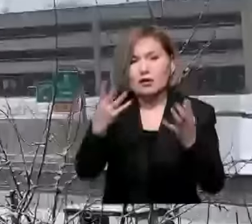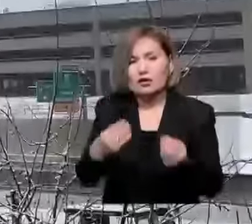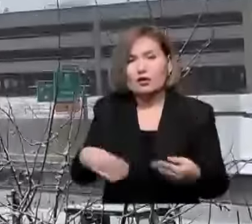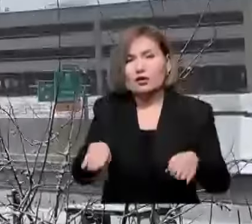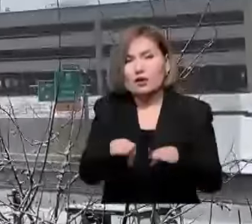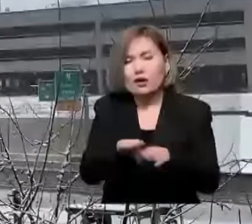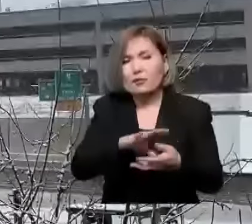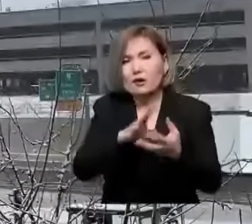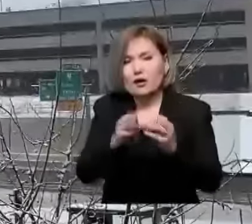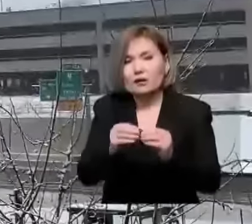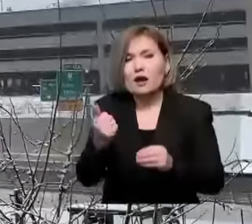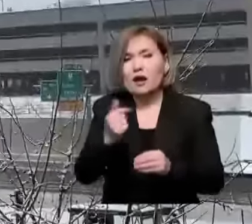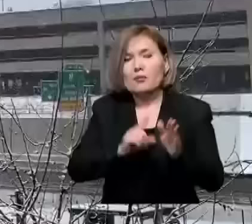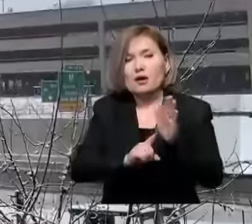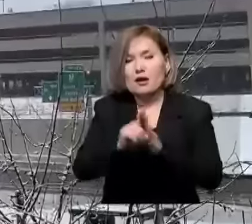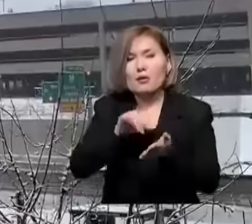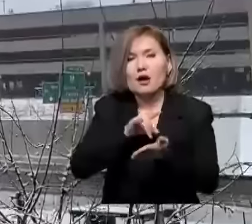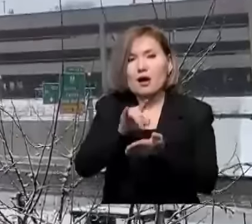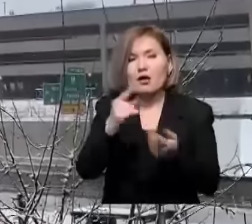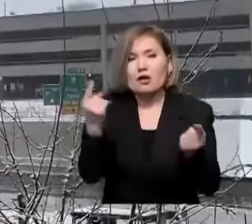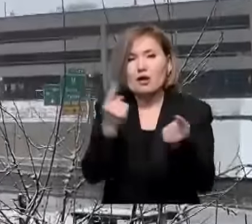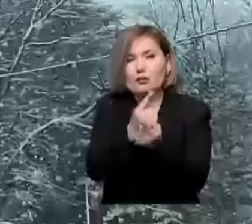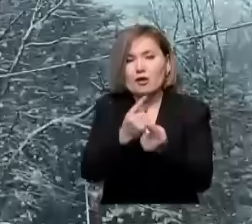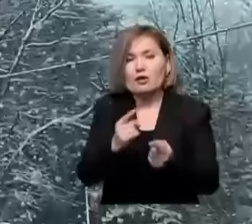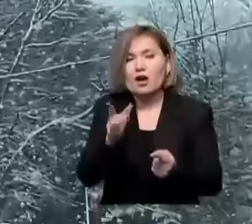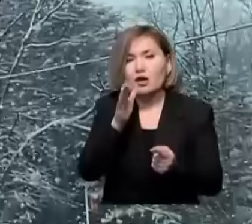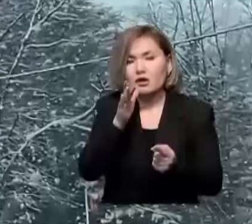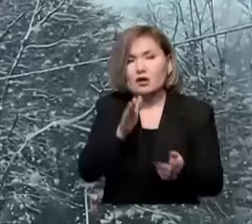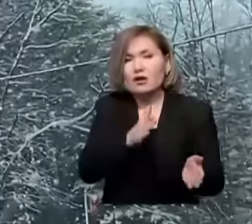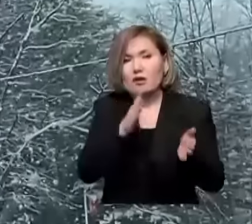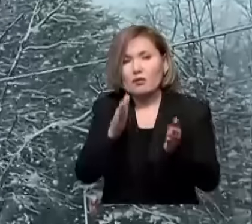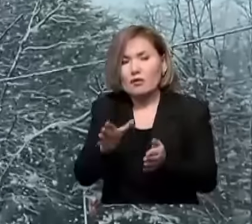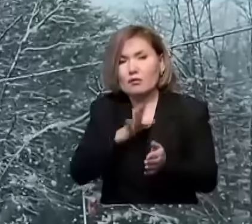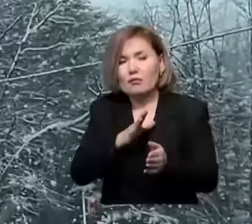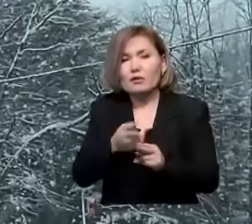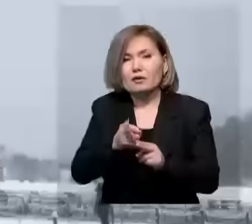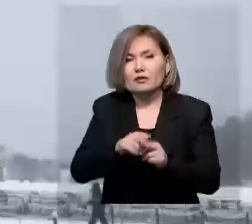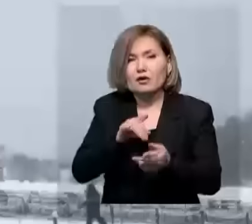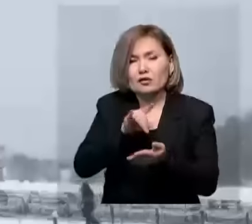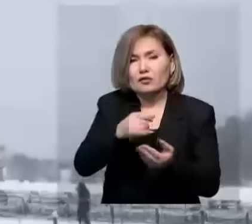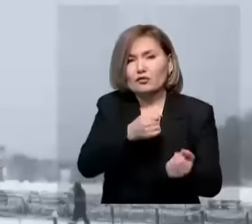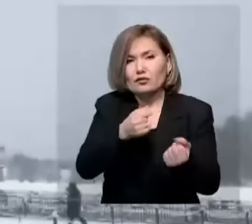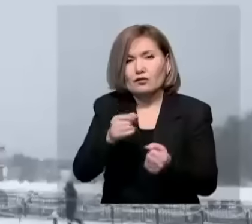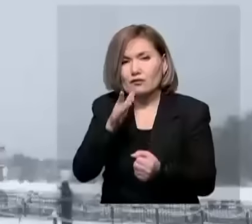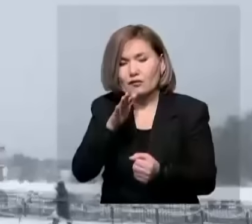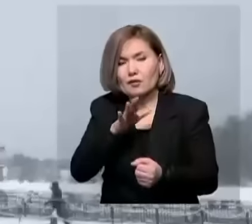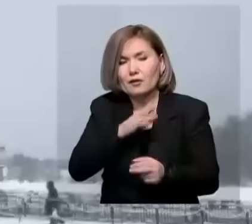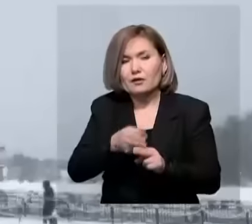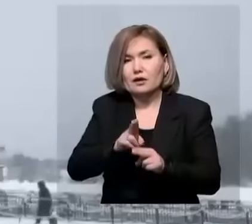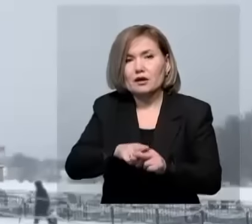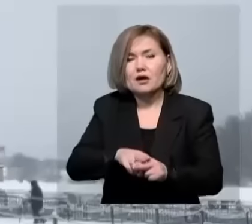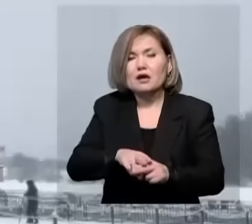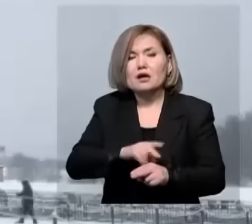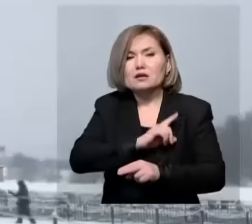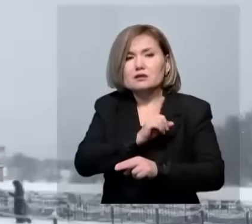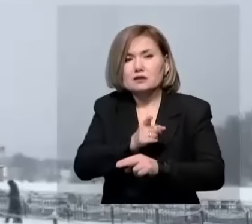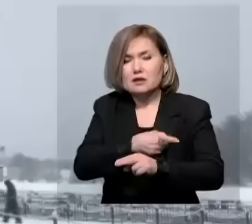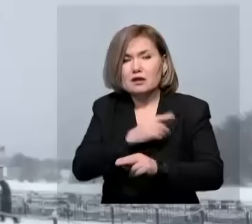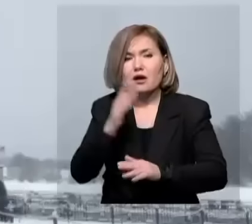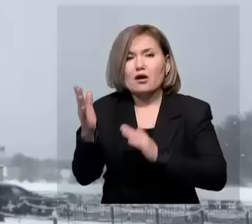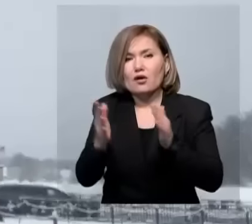жабылды. Аптаның басында әуе рейстері жаппай кешігіп, кейбірі тоқтатылды. Қалыпты тіршілігі қарбаласқа айналған тұрғындарға